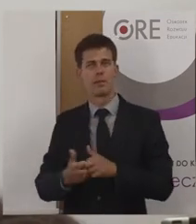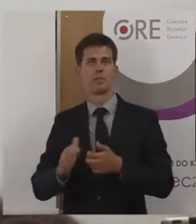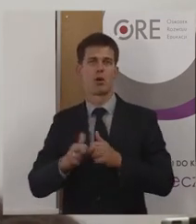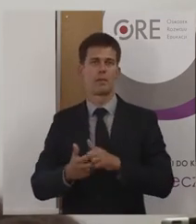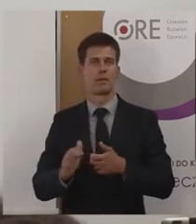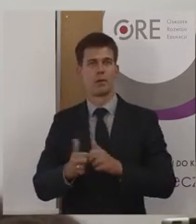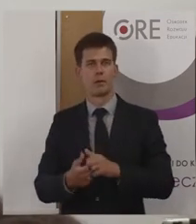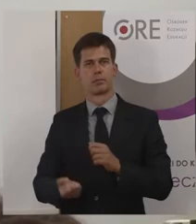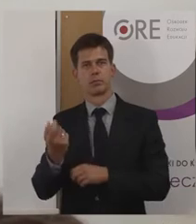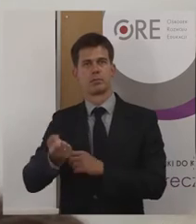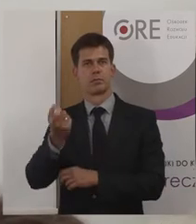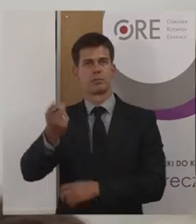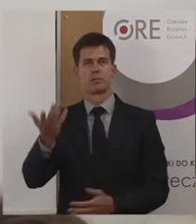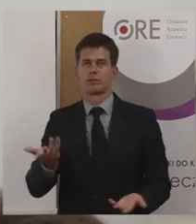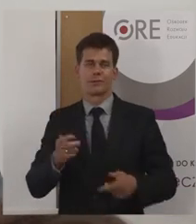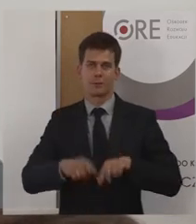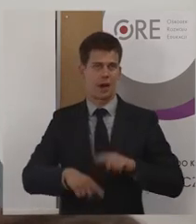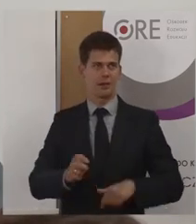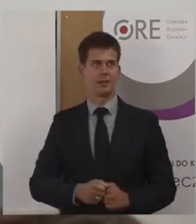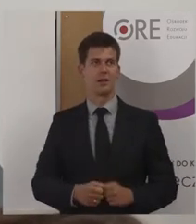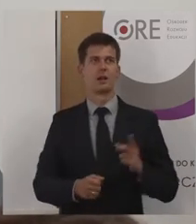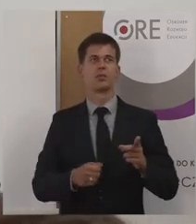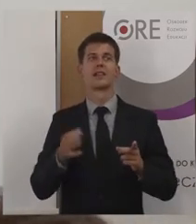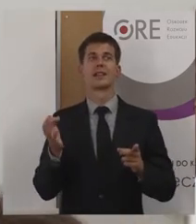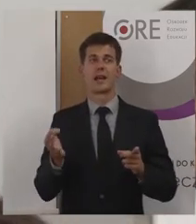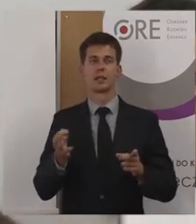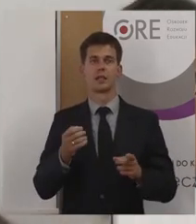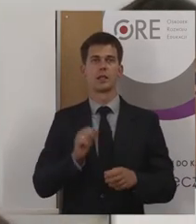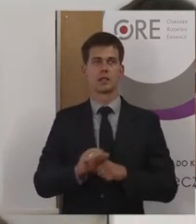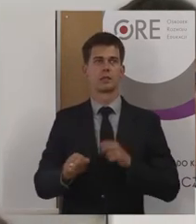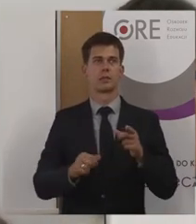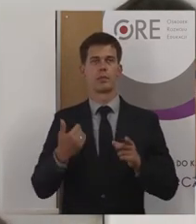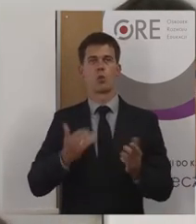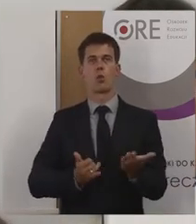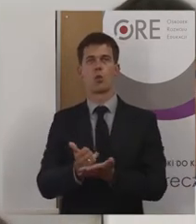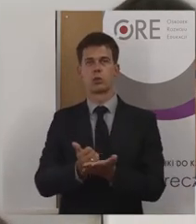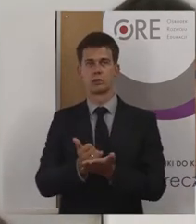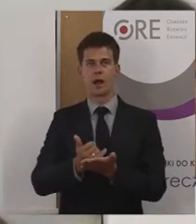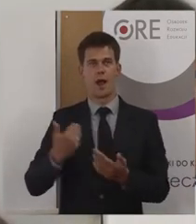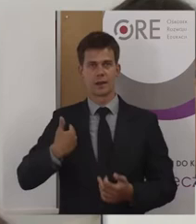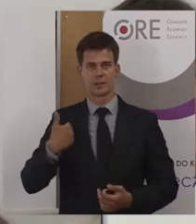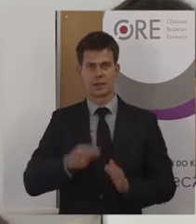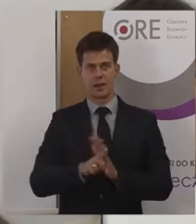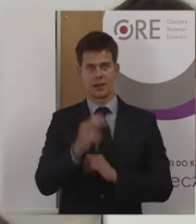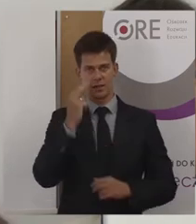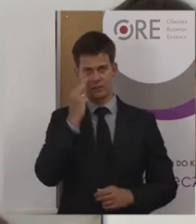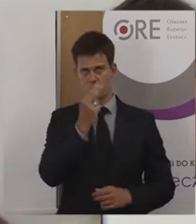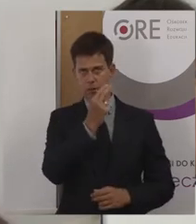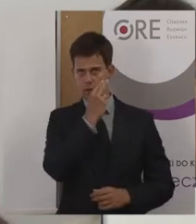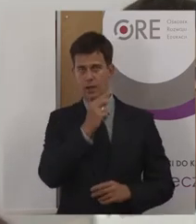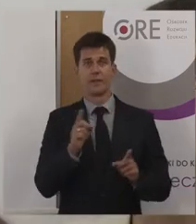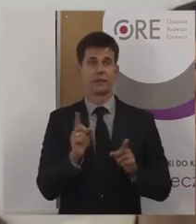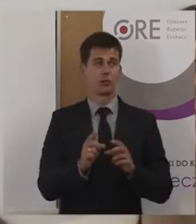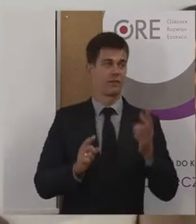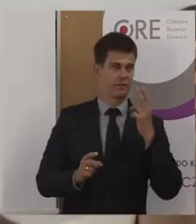całej filozofii. Bo mamy akurat u nas, od wielu lat prowadzimy kursy angielskiego dla dzieci niewidomych, od pewnego czasu robimy je również z